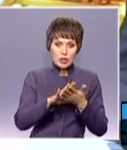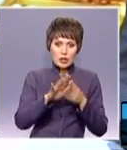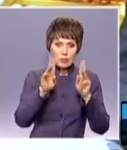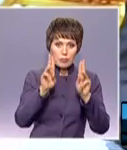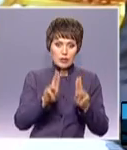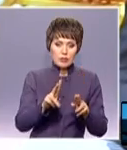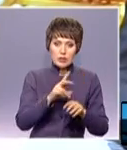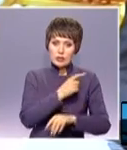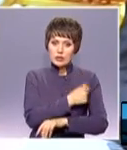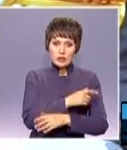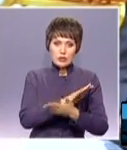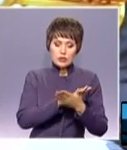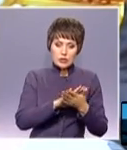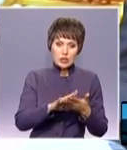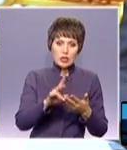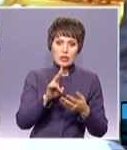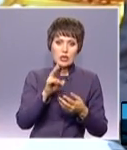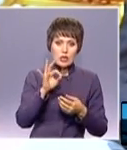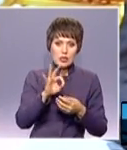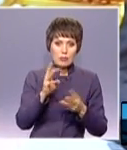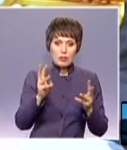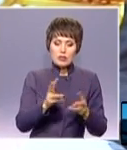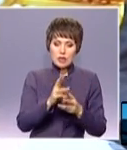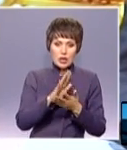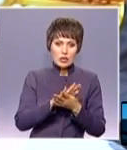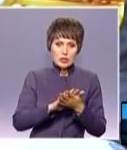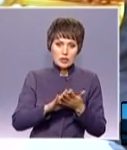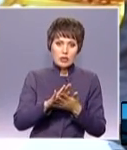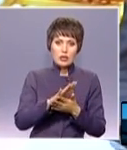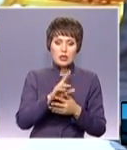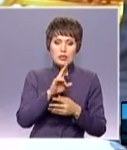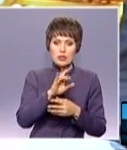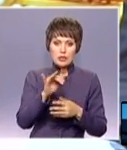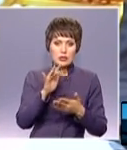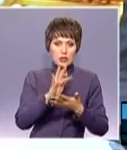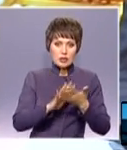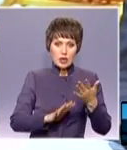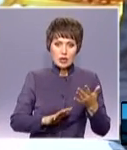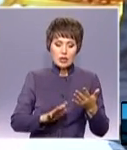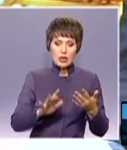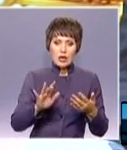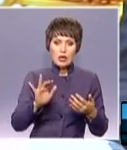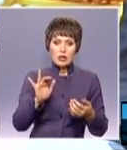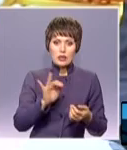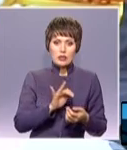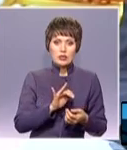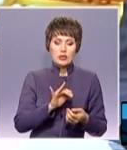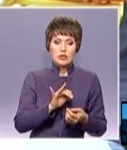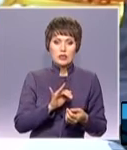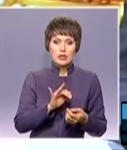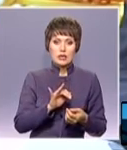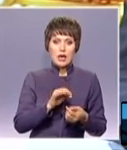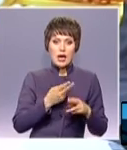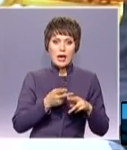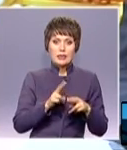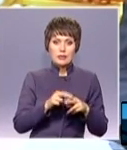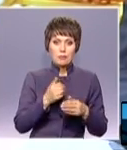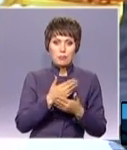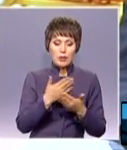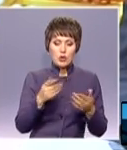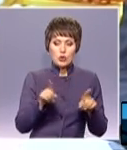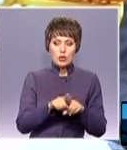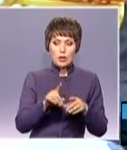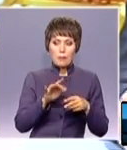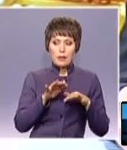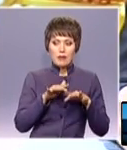ни санитарных, ни гигиенических, ни пожарных и так далее. Вот. С этим мы тоже